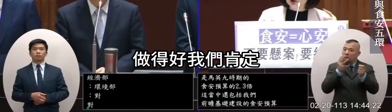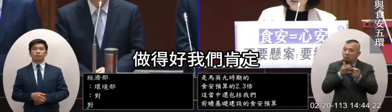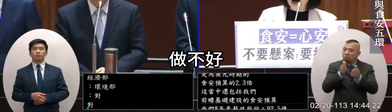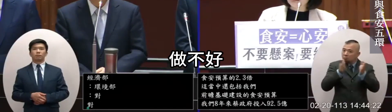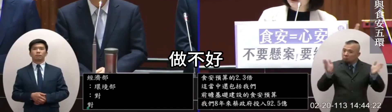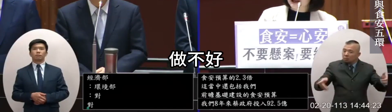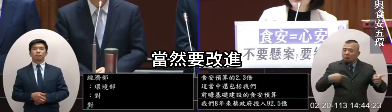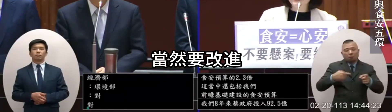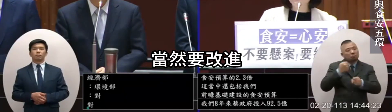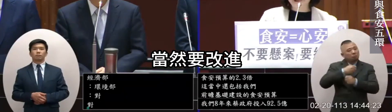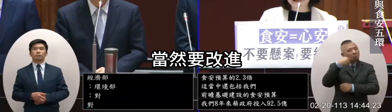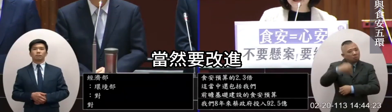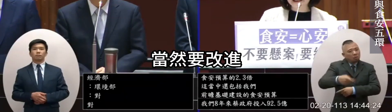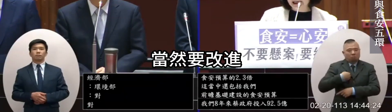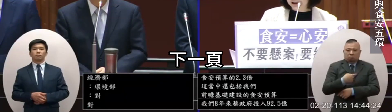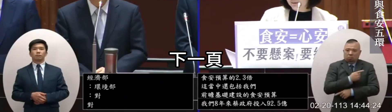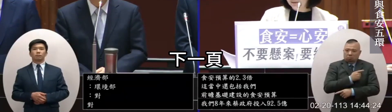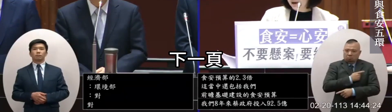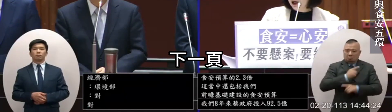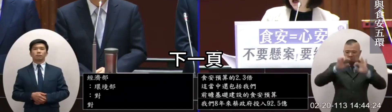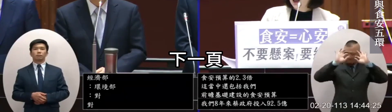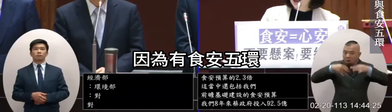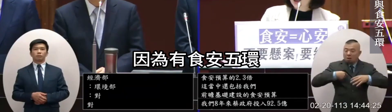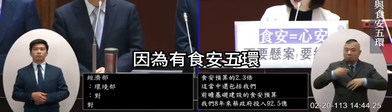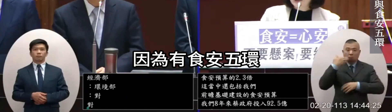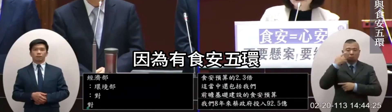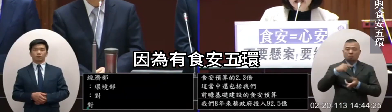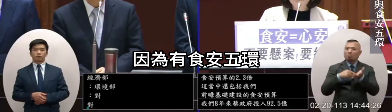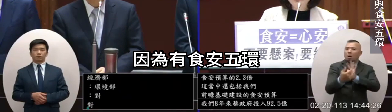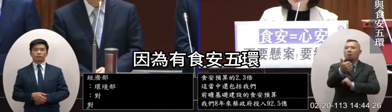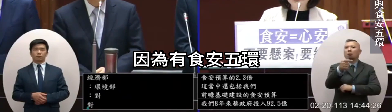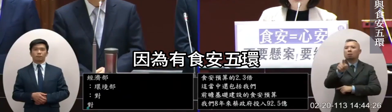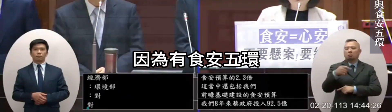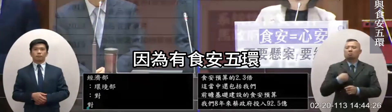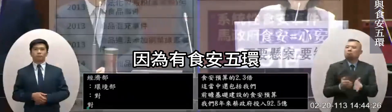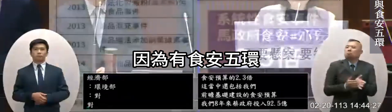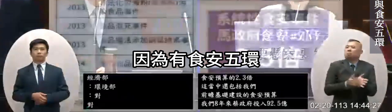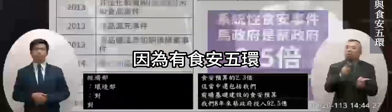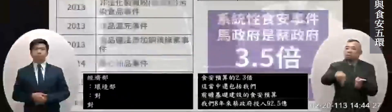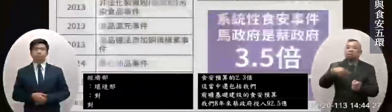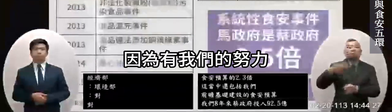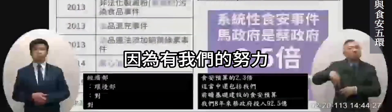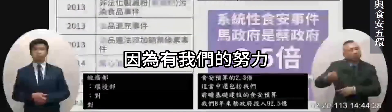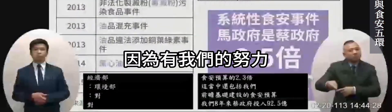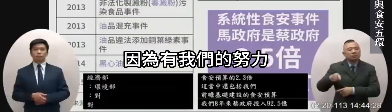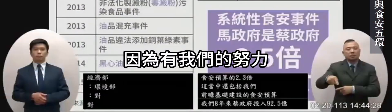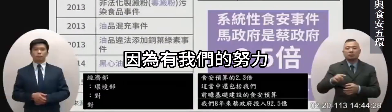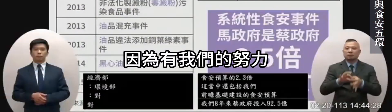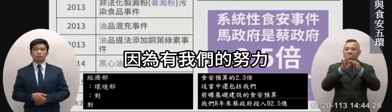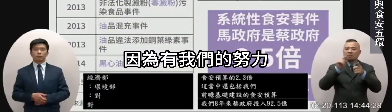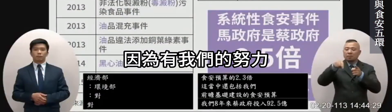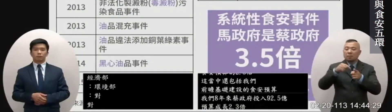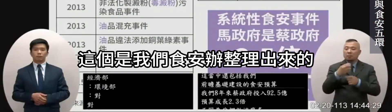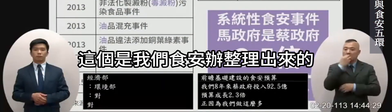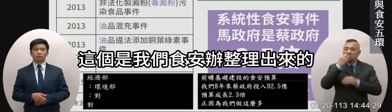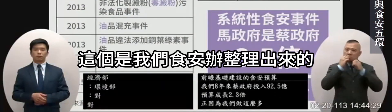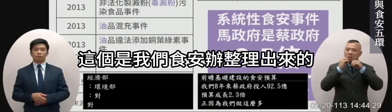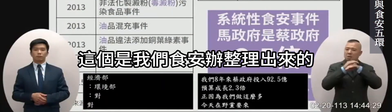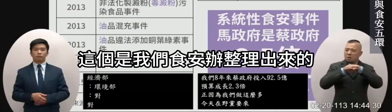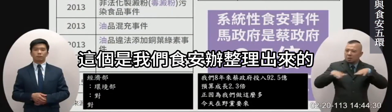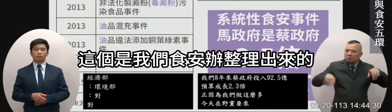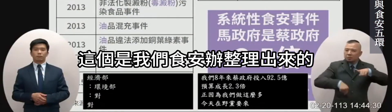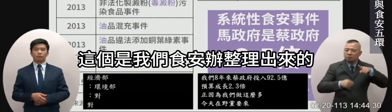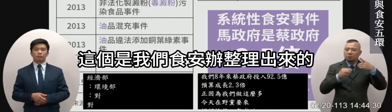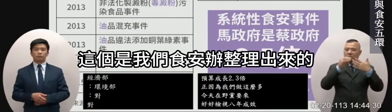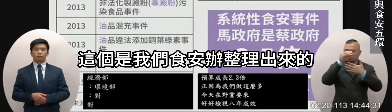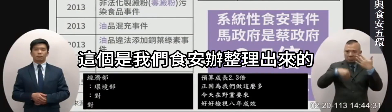们肯定；做不好，当然要改进。下一页，因为有食安五环，因为有我们的努力，这个是我